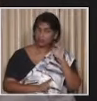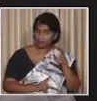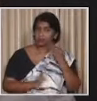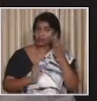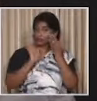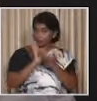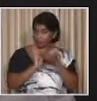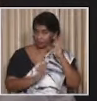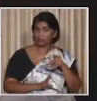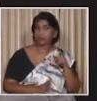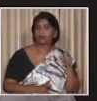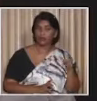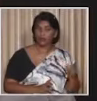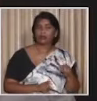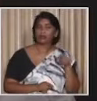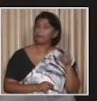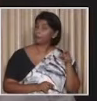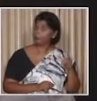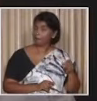ඉදිරිපත් කළ තිබෙන මේ